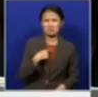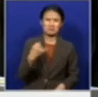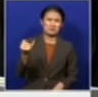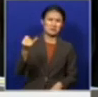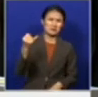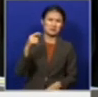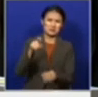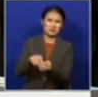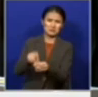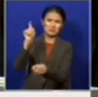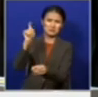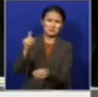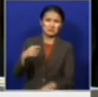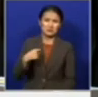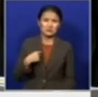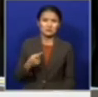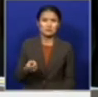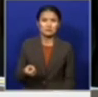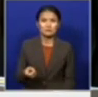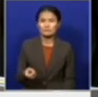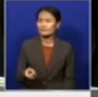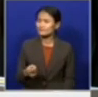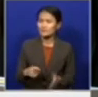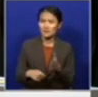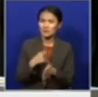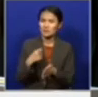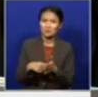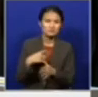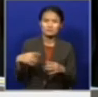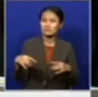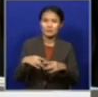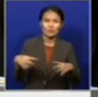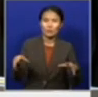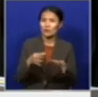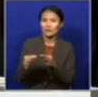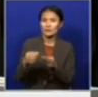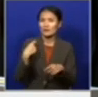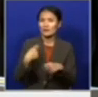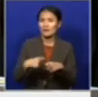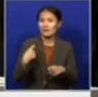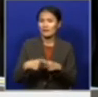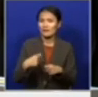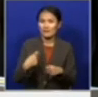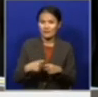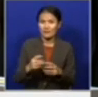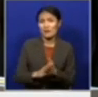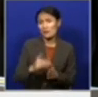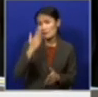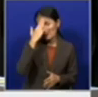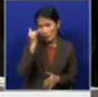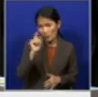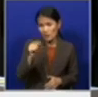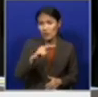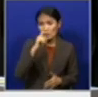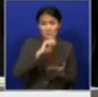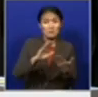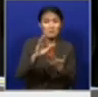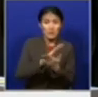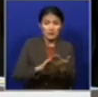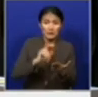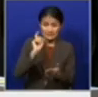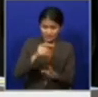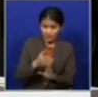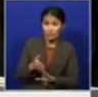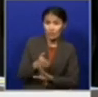าชิก CPTPP พิจารณาหยิบยื่นให้เมื่อเริ่มต้นกระบวนการเจรจาไปแล้วค่ะการขอถอนหรือยุ